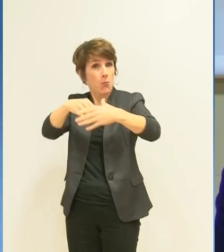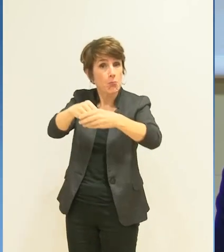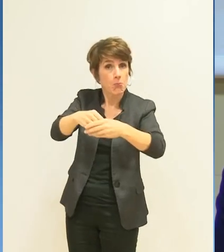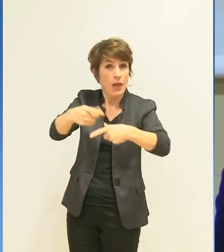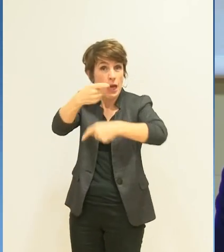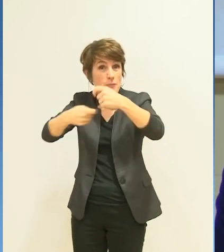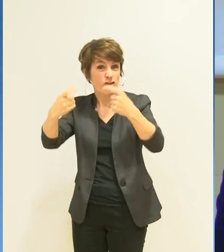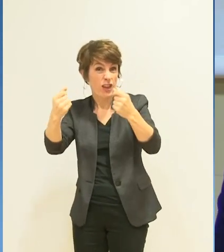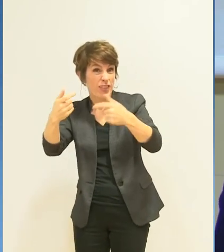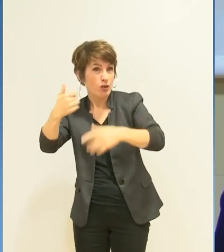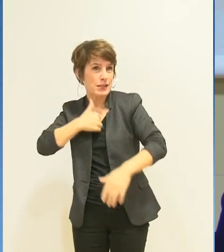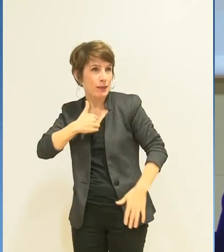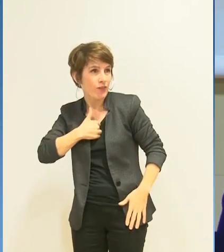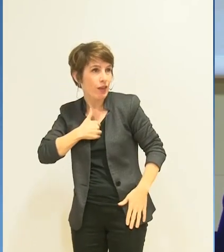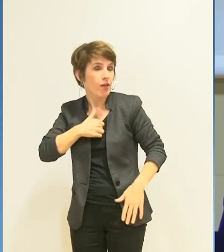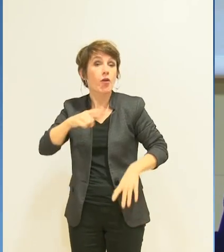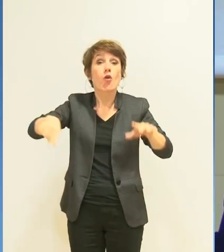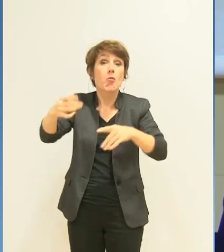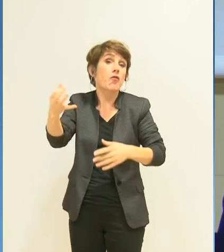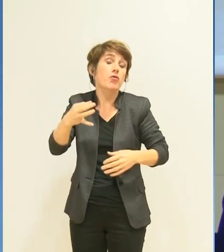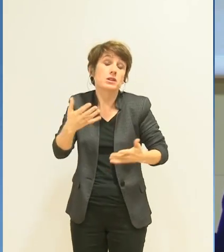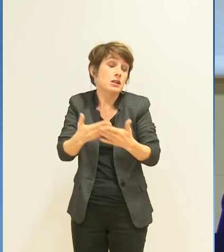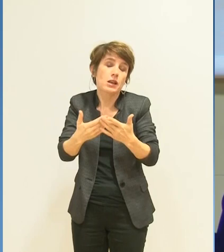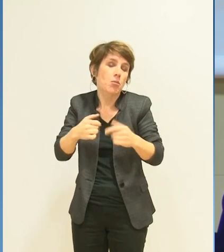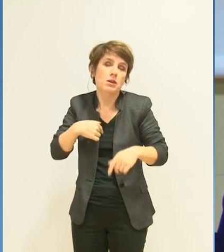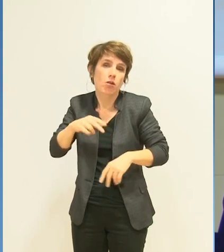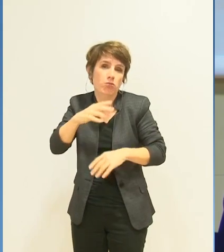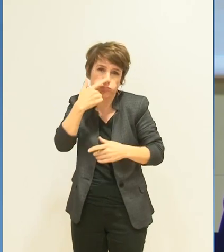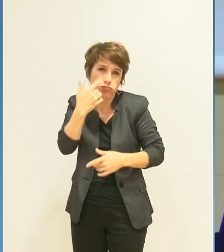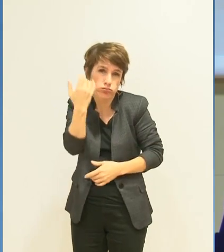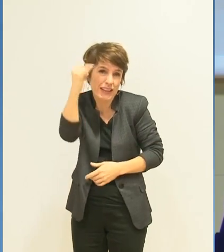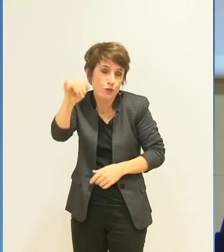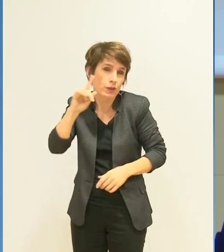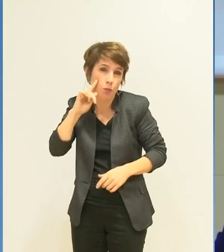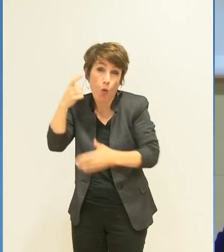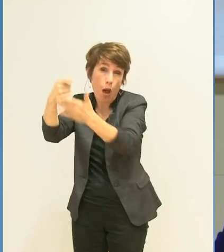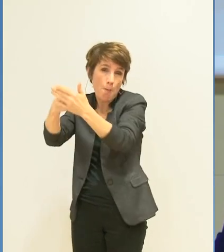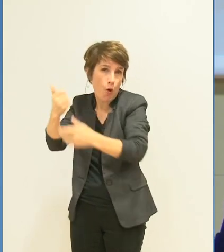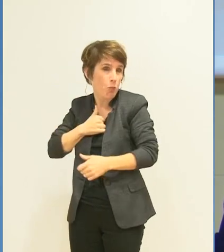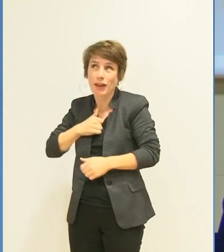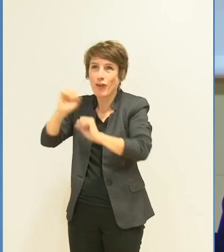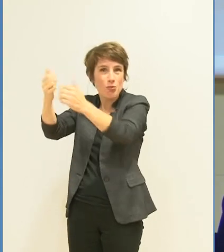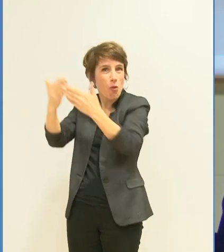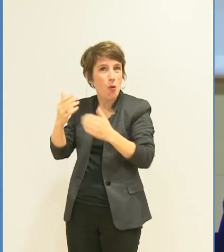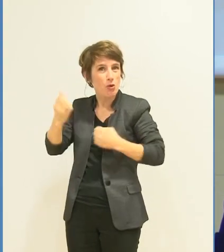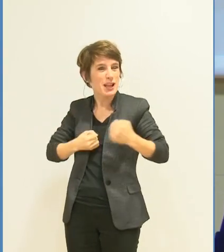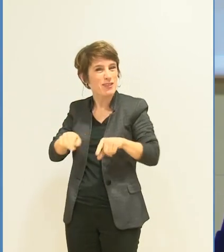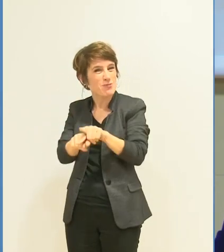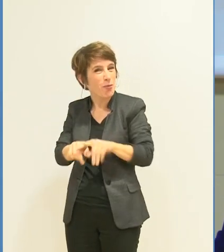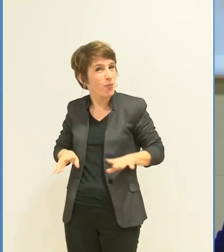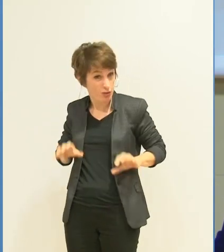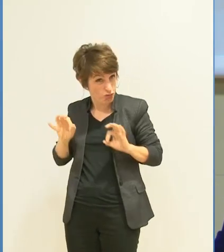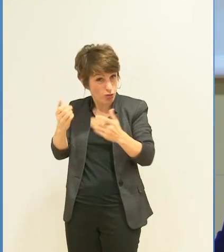c'est ce que vous dites finalement ça ne sert à rien puisque la banque privée permet ses services l'objectif